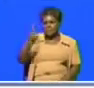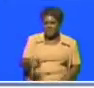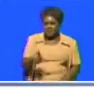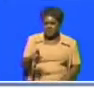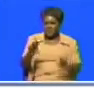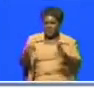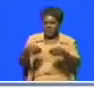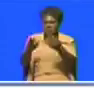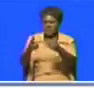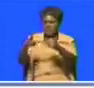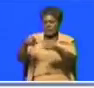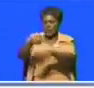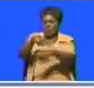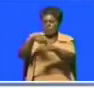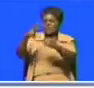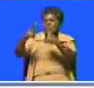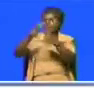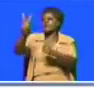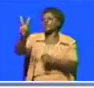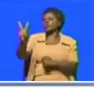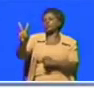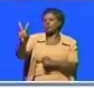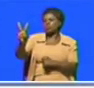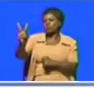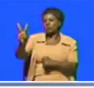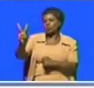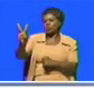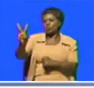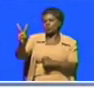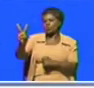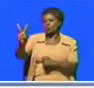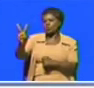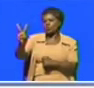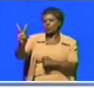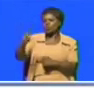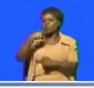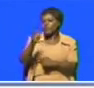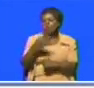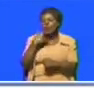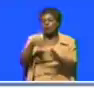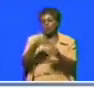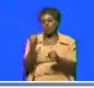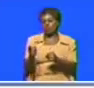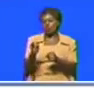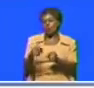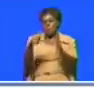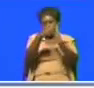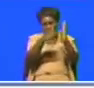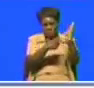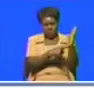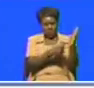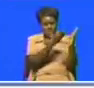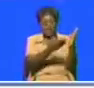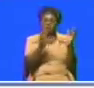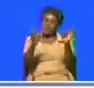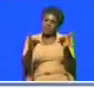masaa 72. Masaa 72 mupewe taarifa ya kwamba tunataka kuondoa hawa walinzi na sababu ya kuondoa ni hizi na hizi. Mm-hmm.